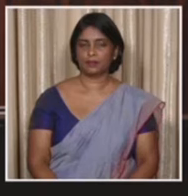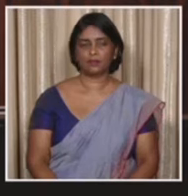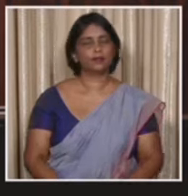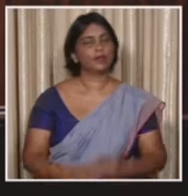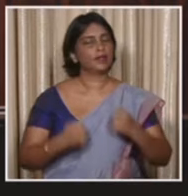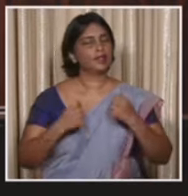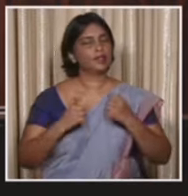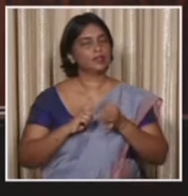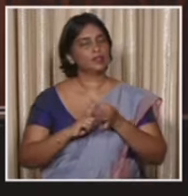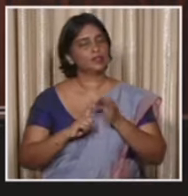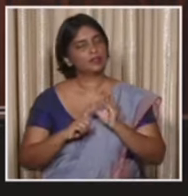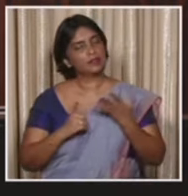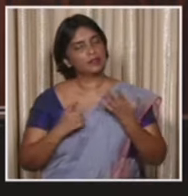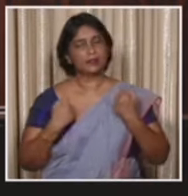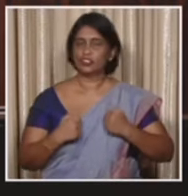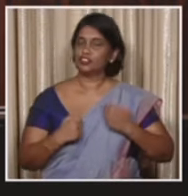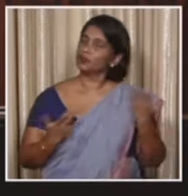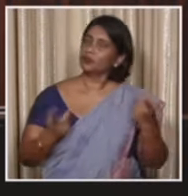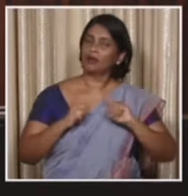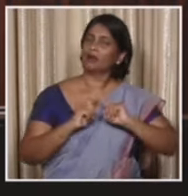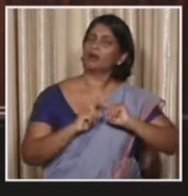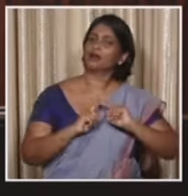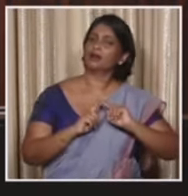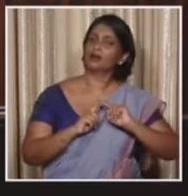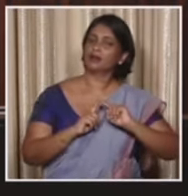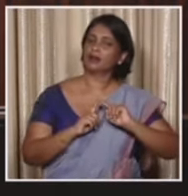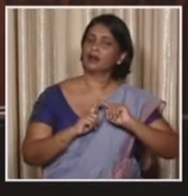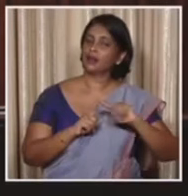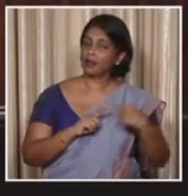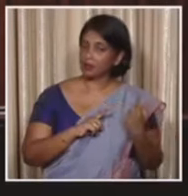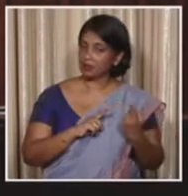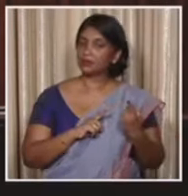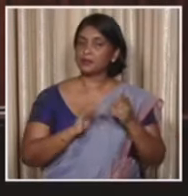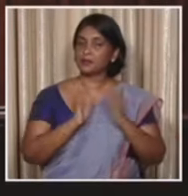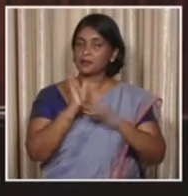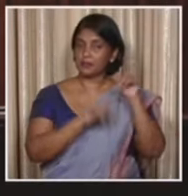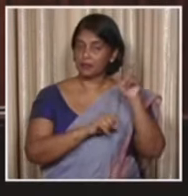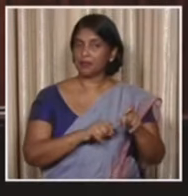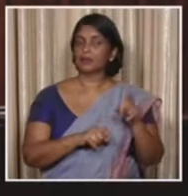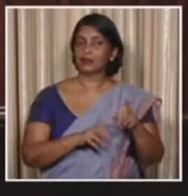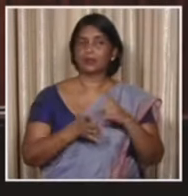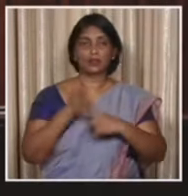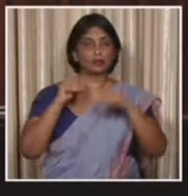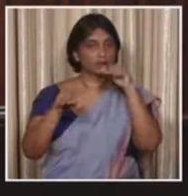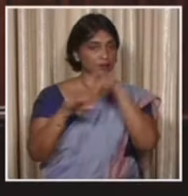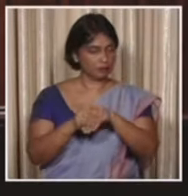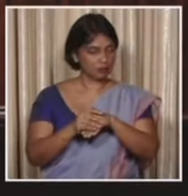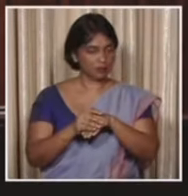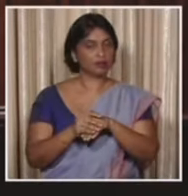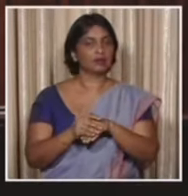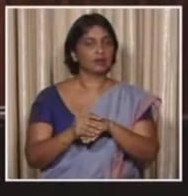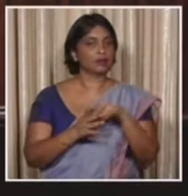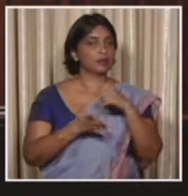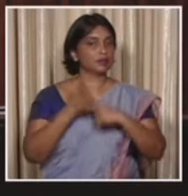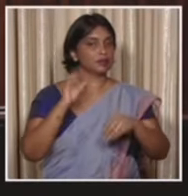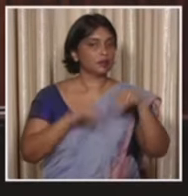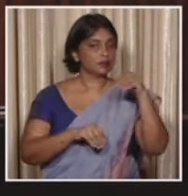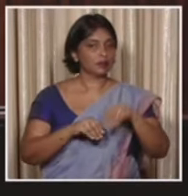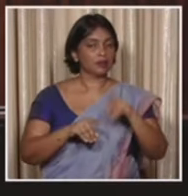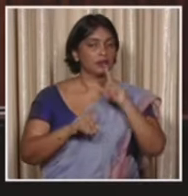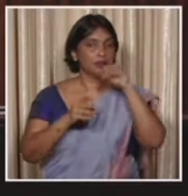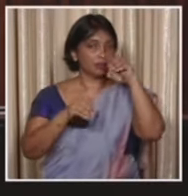not have an original vote, that is at the time of the voting. But in the event of an equality of votes